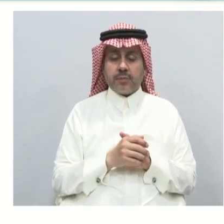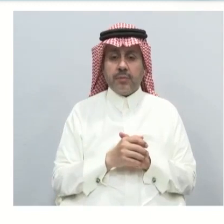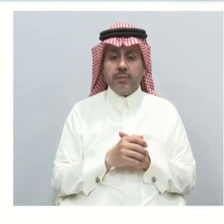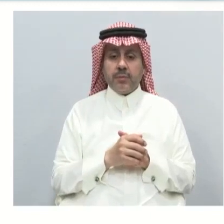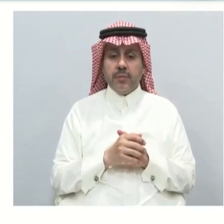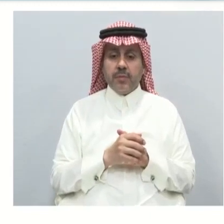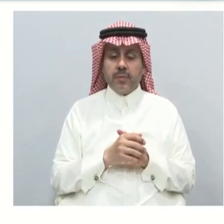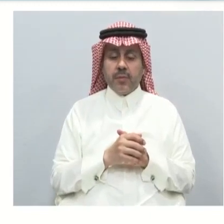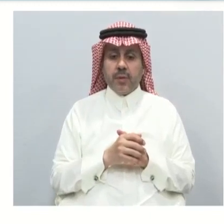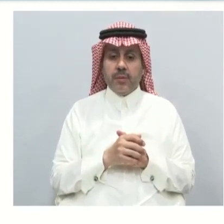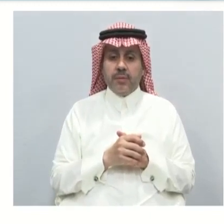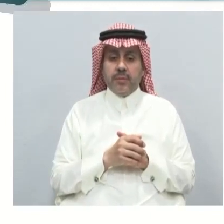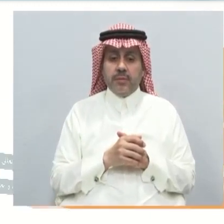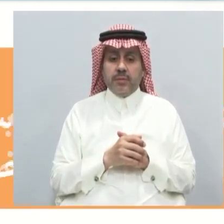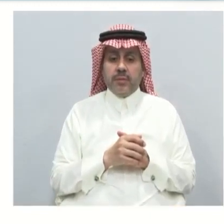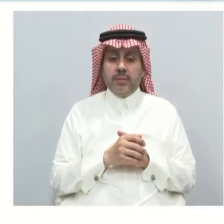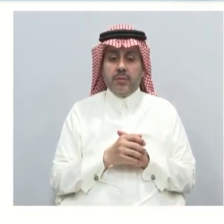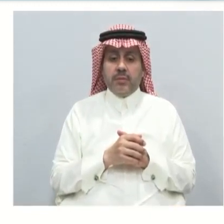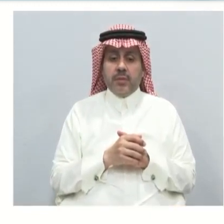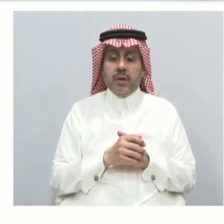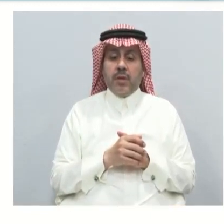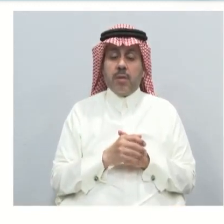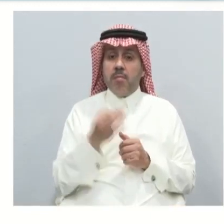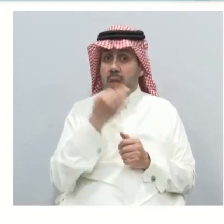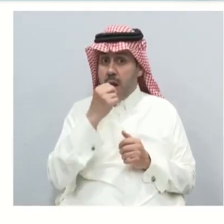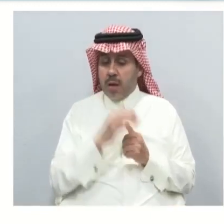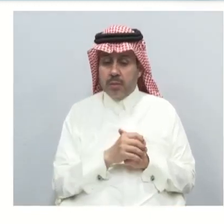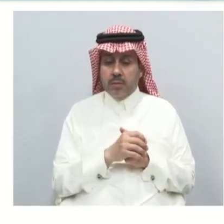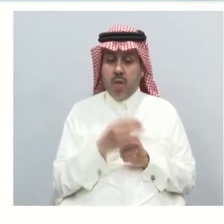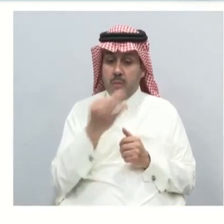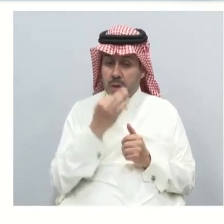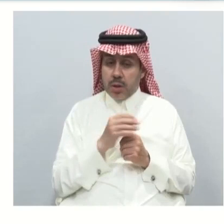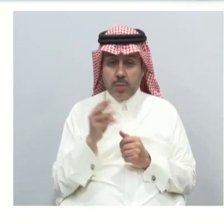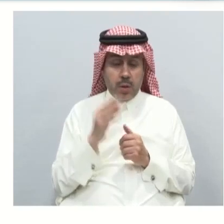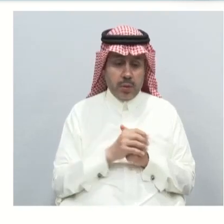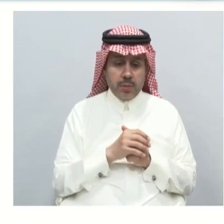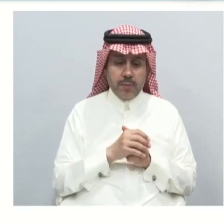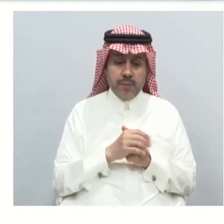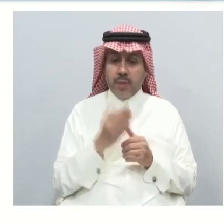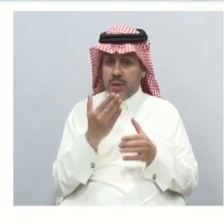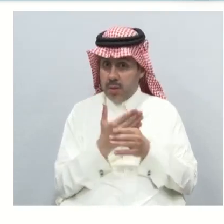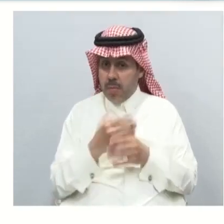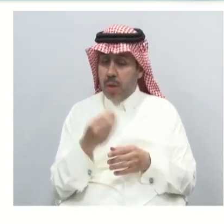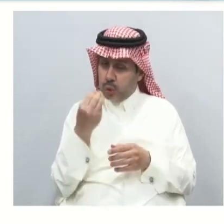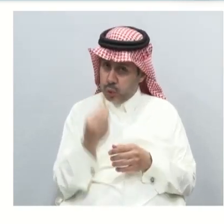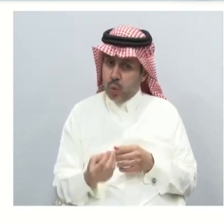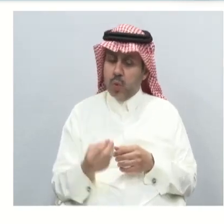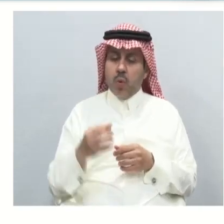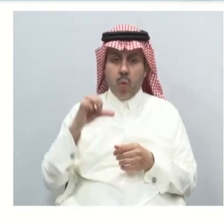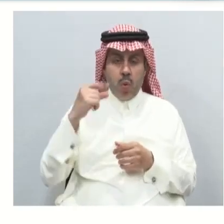السياق في نفس الكلام تاملوا ماذا قال الله جل وعلا ثم ذكر سبحانه سبب هذا الوعيد